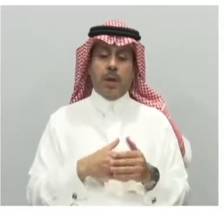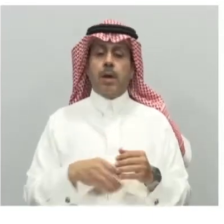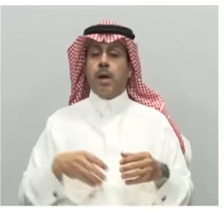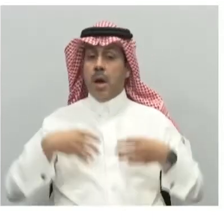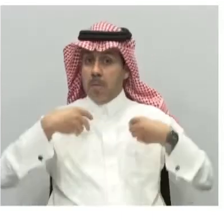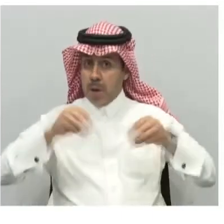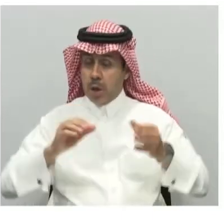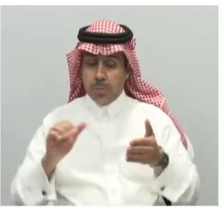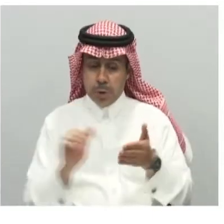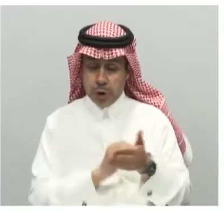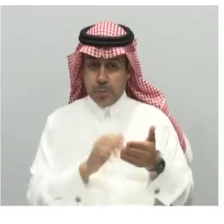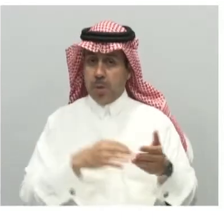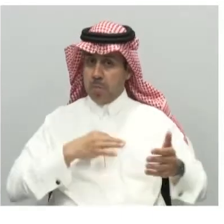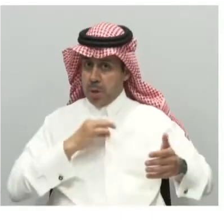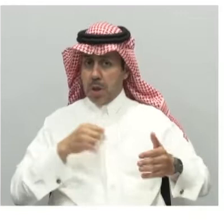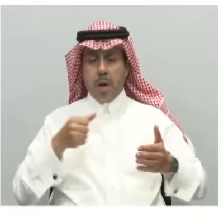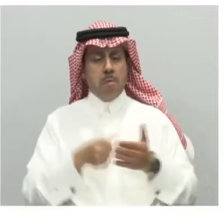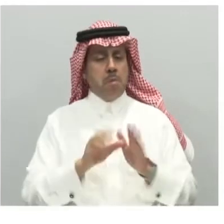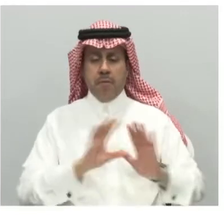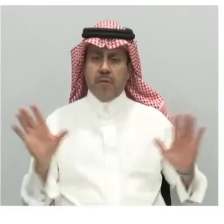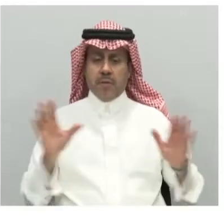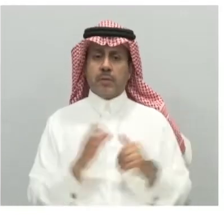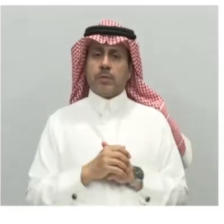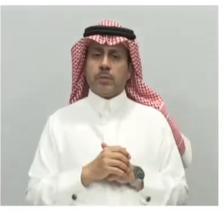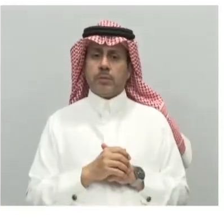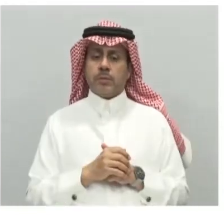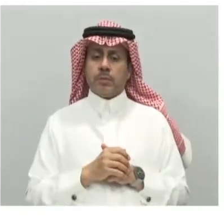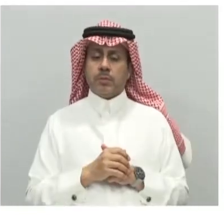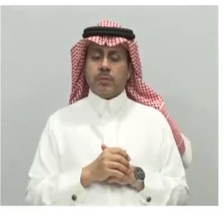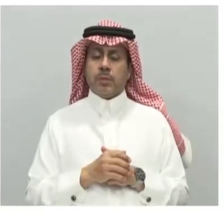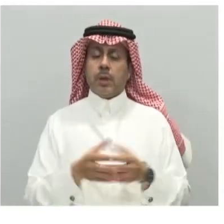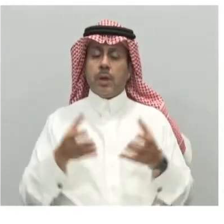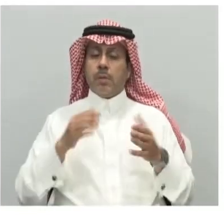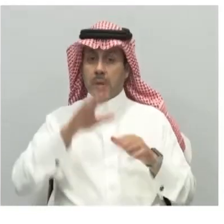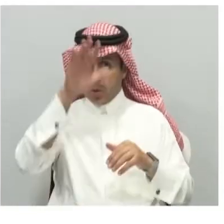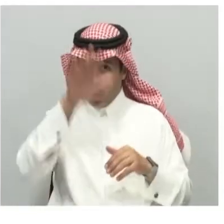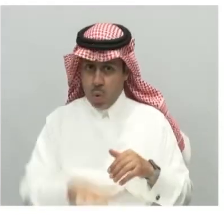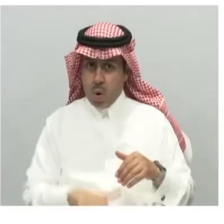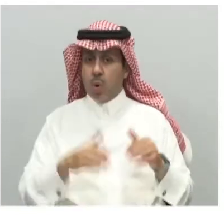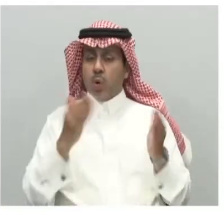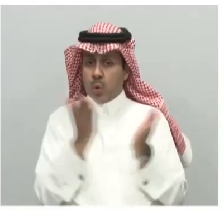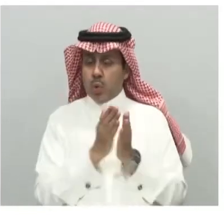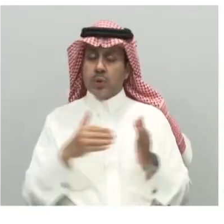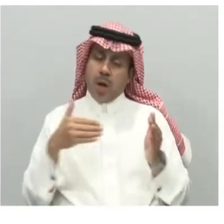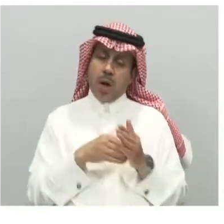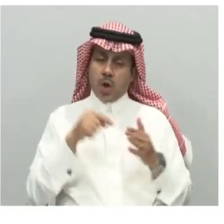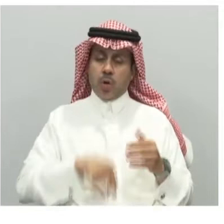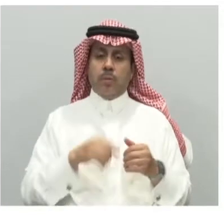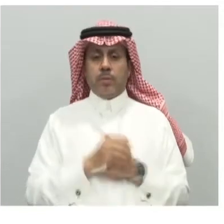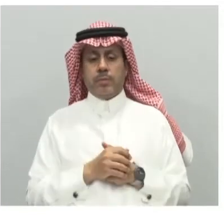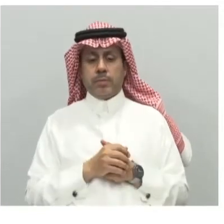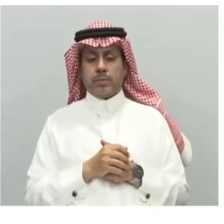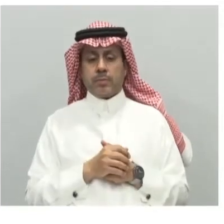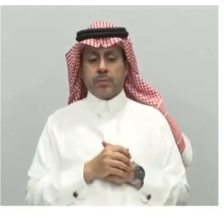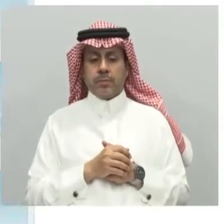هذا البيع بشرط البراءه هذه دروس هذه الوحده وقد اتينا عليها بحمد الله تعالى ونختمها بهذا